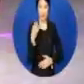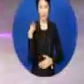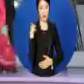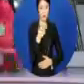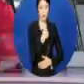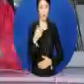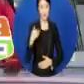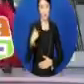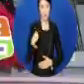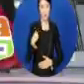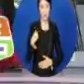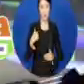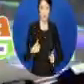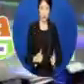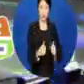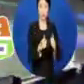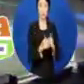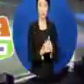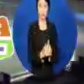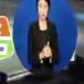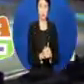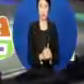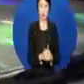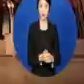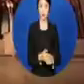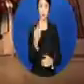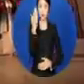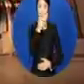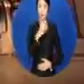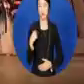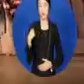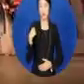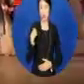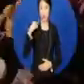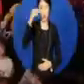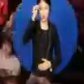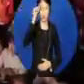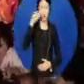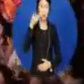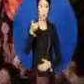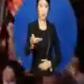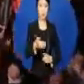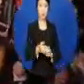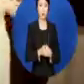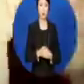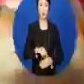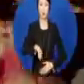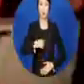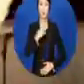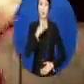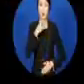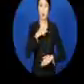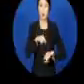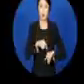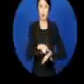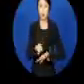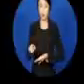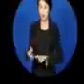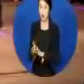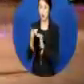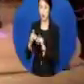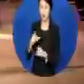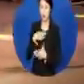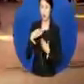성실하게 봉사하기, 단정한 복장과 언행으로 모범을 보이기, 자신뿐만 아니라 시민의 안전에 최선을 다할